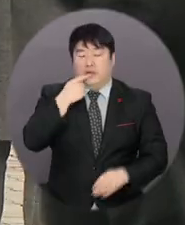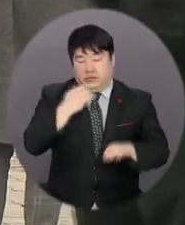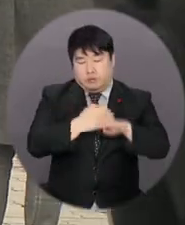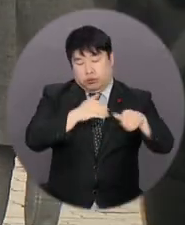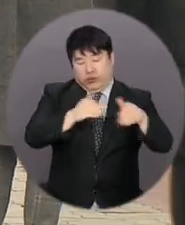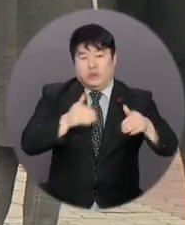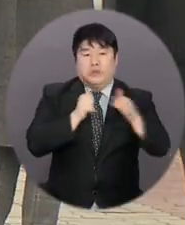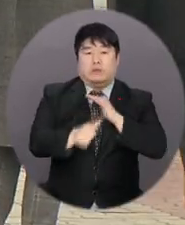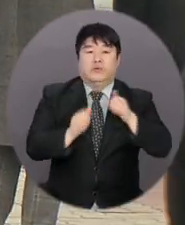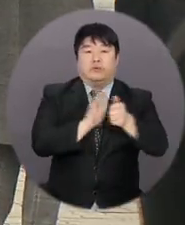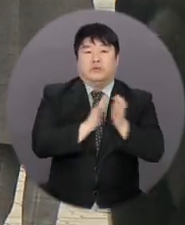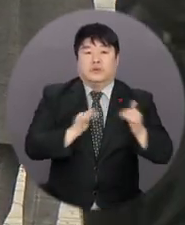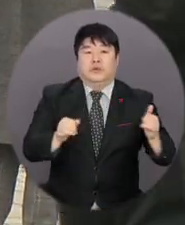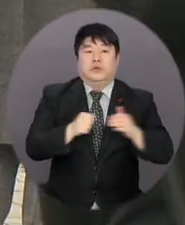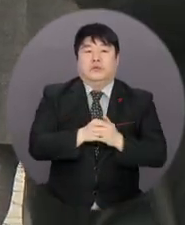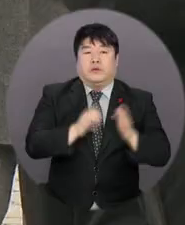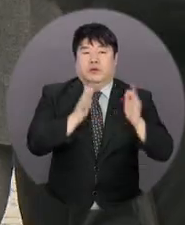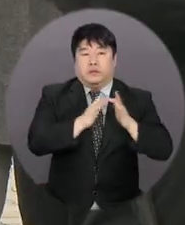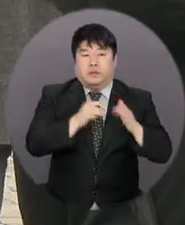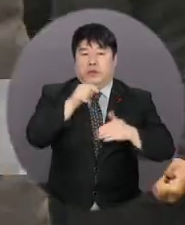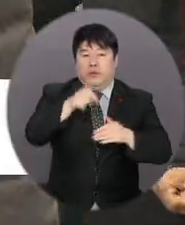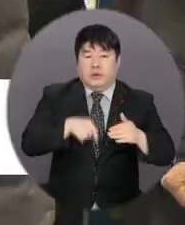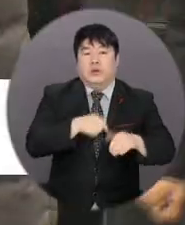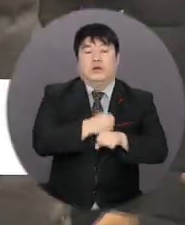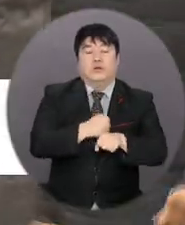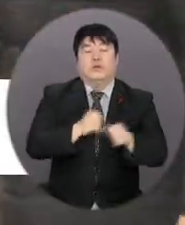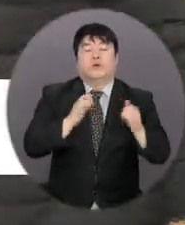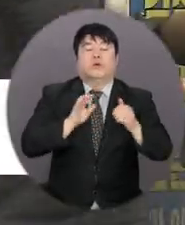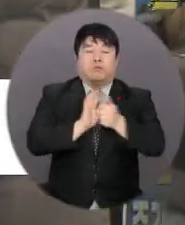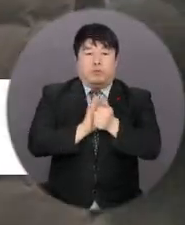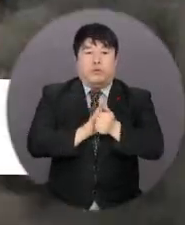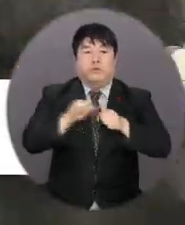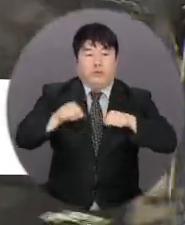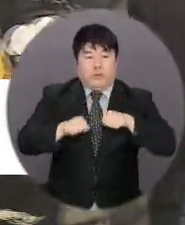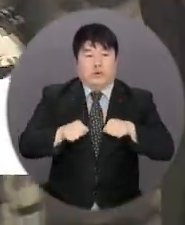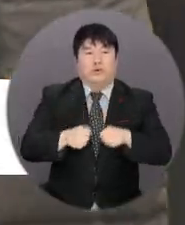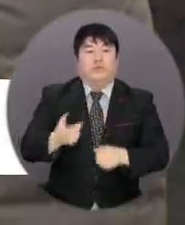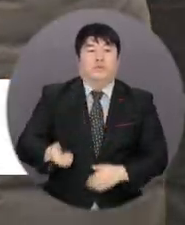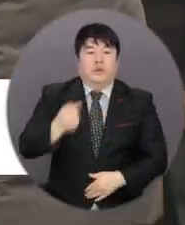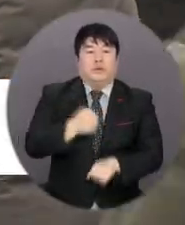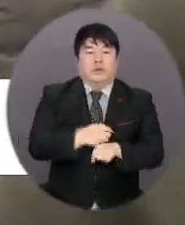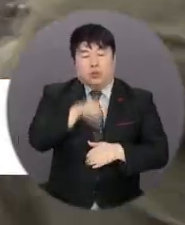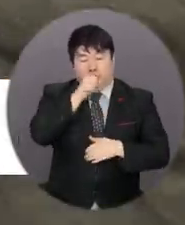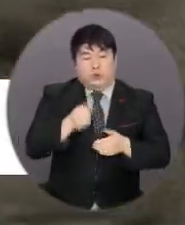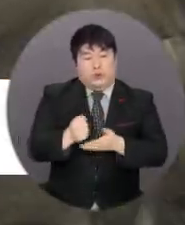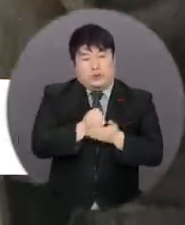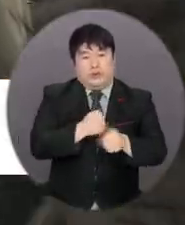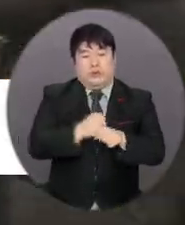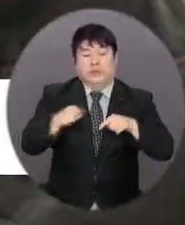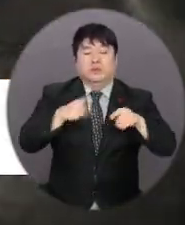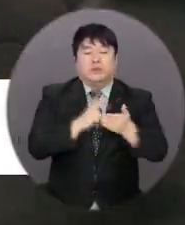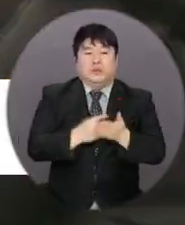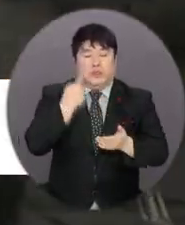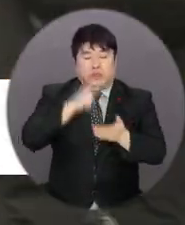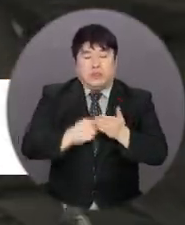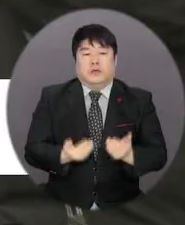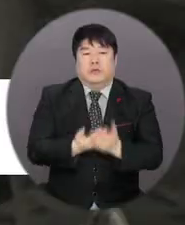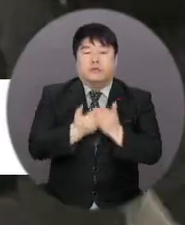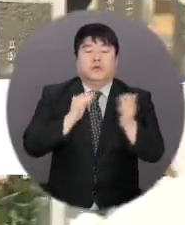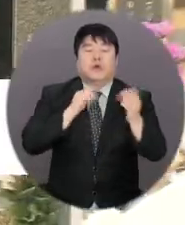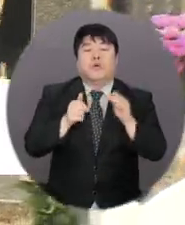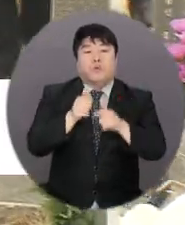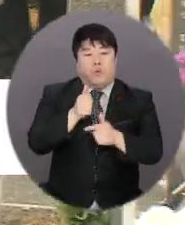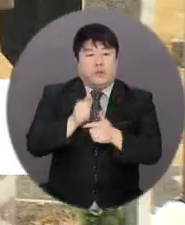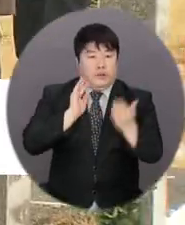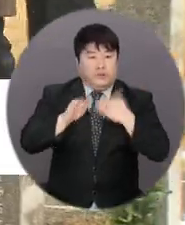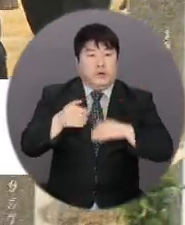지지자들도 온 오프라인을 통한 움직임이 빨라지고 있습니다. 온라인 조직인 좋은 인연과 정책 개발 모임인 호남 미래 개발